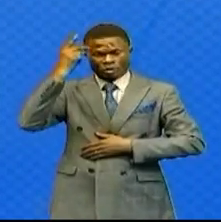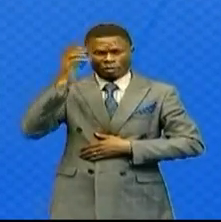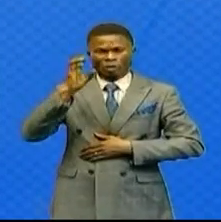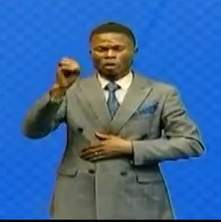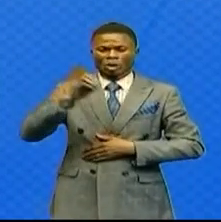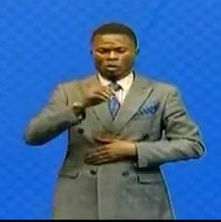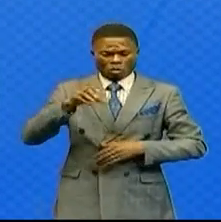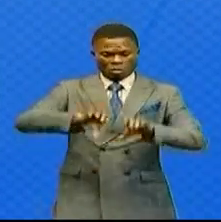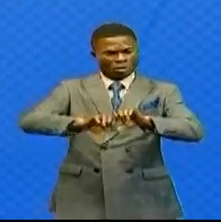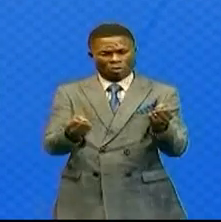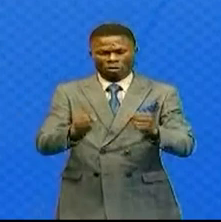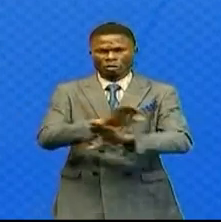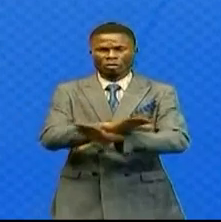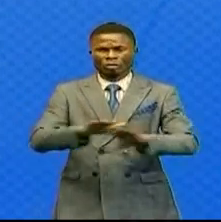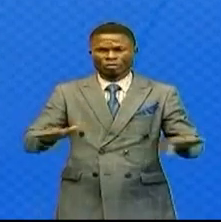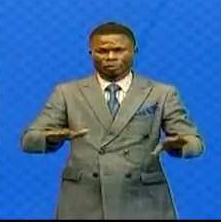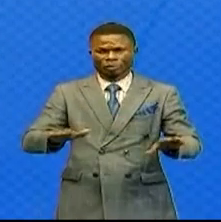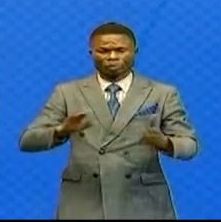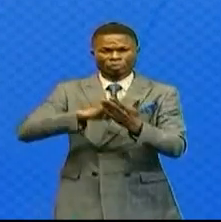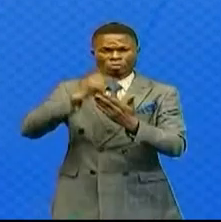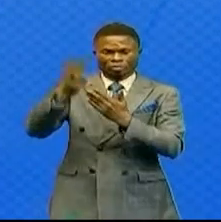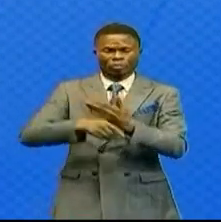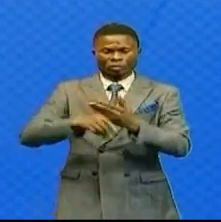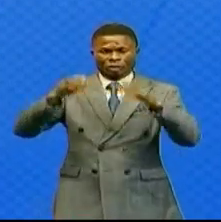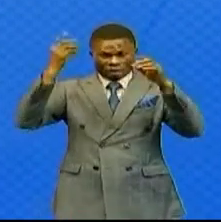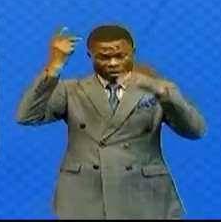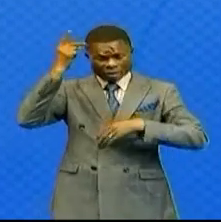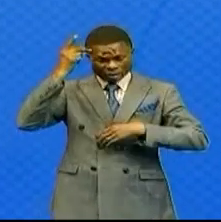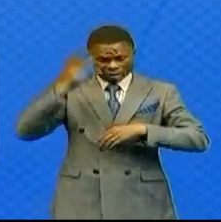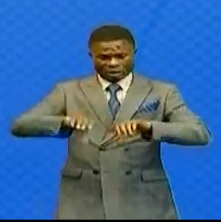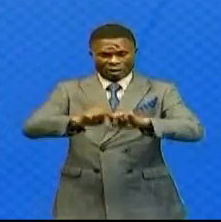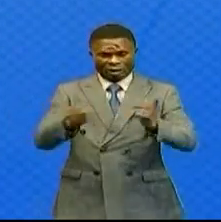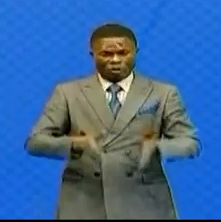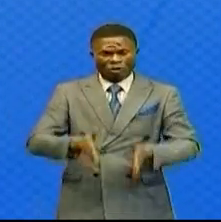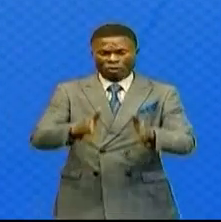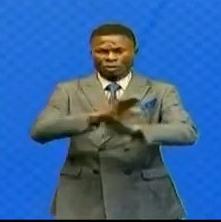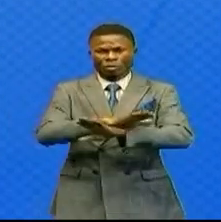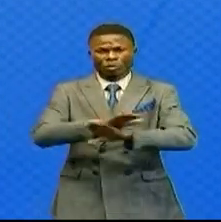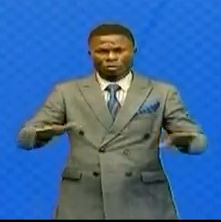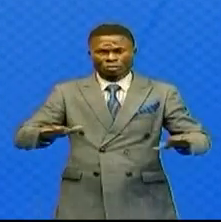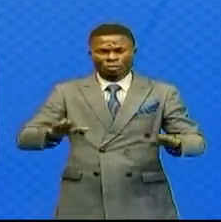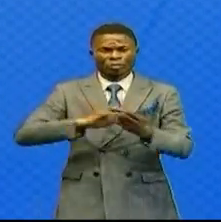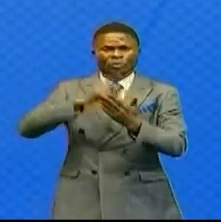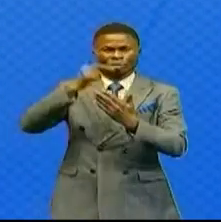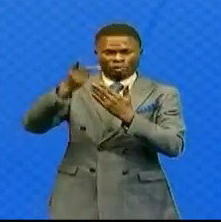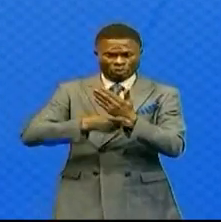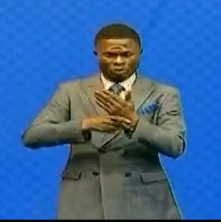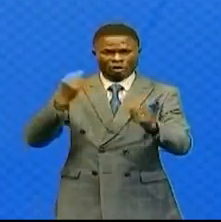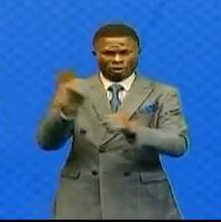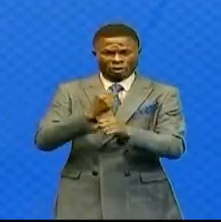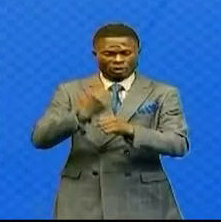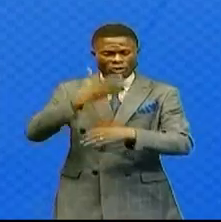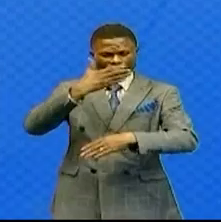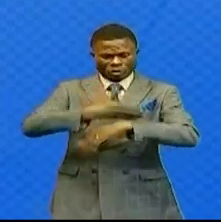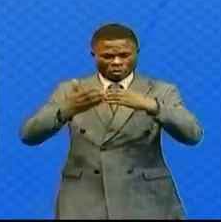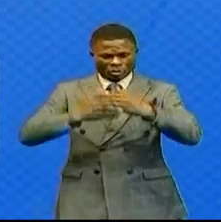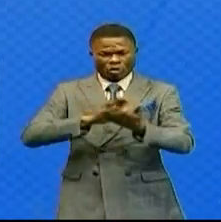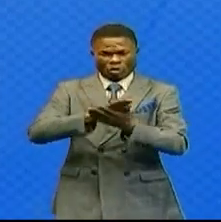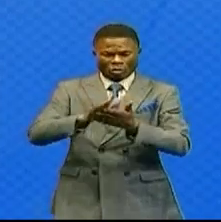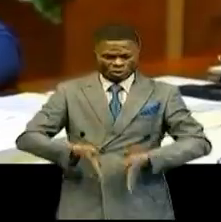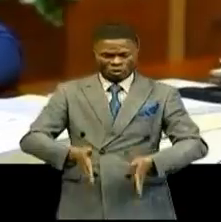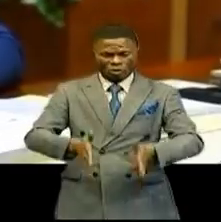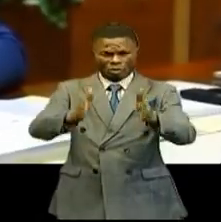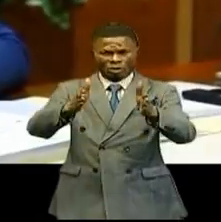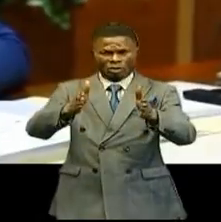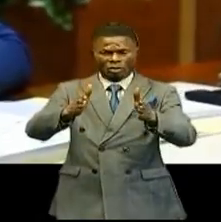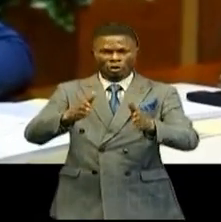Trou. Le projet Kinshasa Zéro Trou, qui a l'ambition d'effectuer des travaux de réhabilitation des axes secondaires